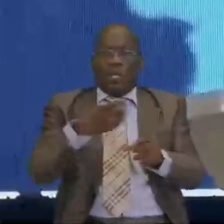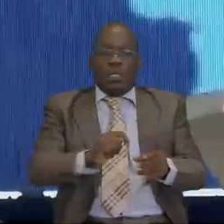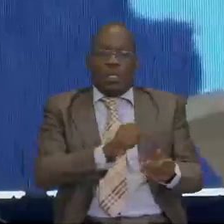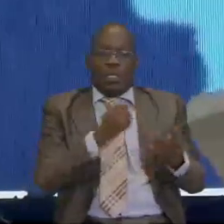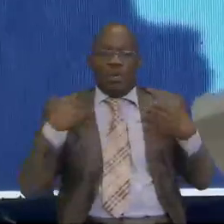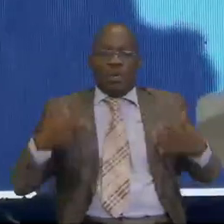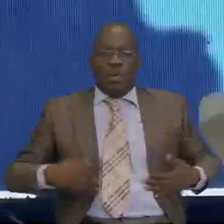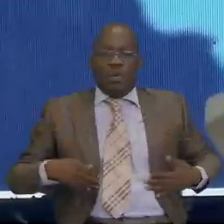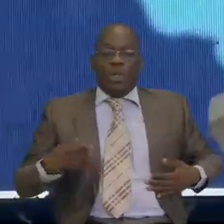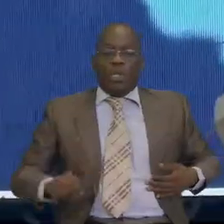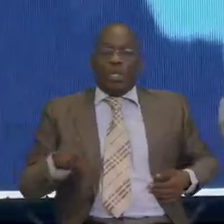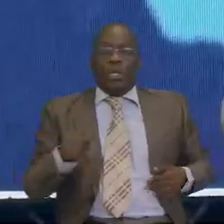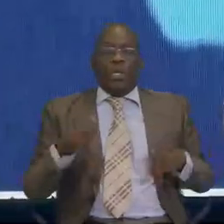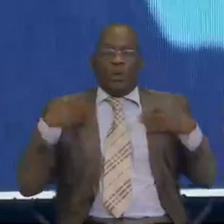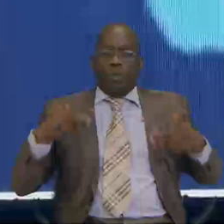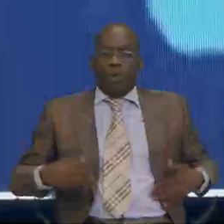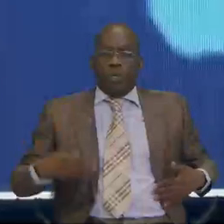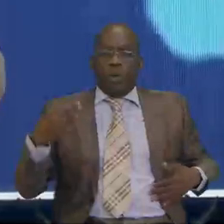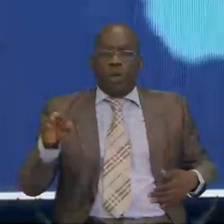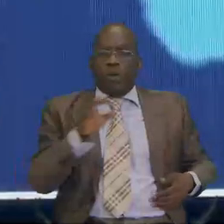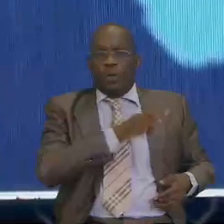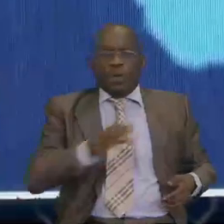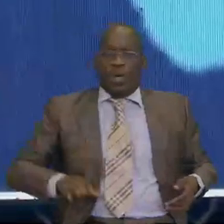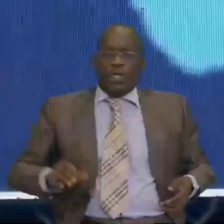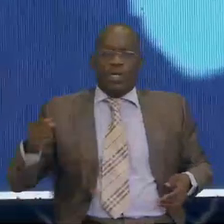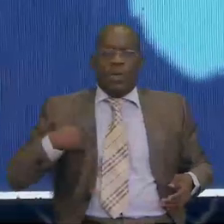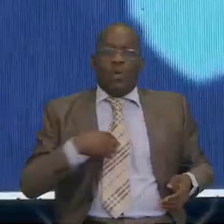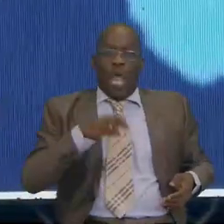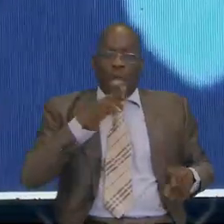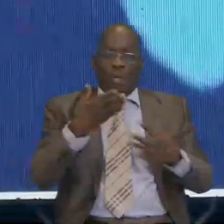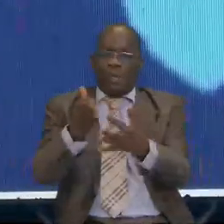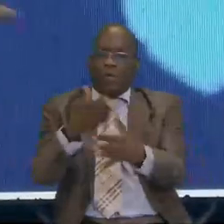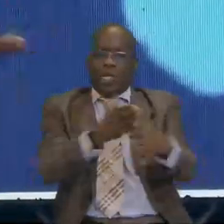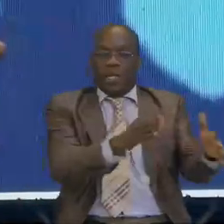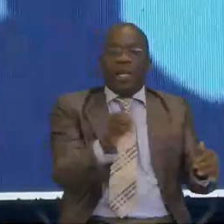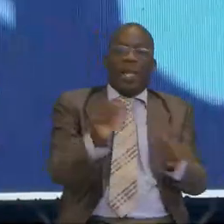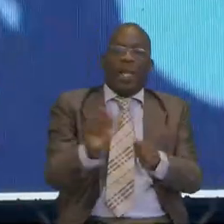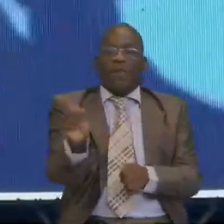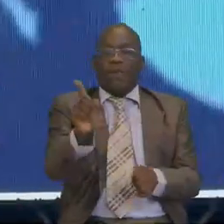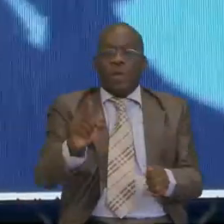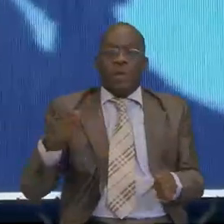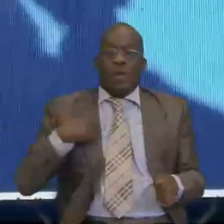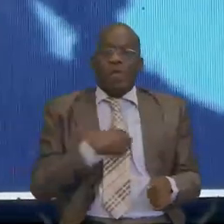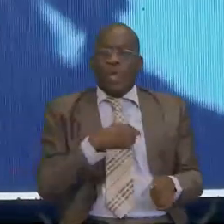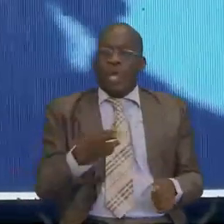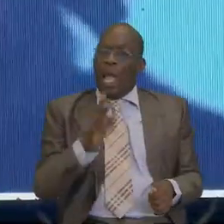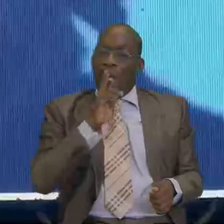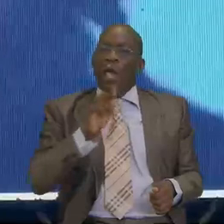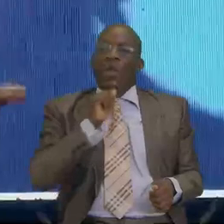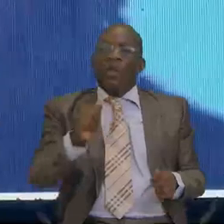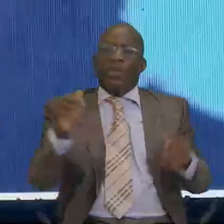le corps de Christ. Nous sommes divisés par-ci, par-là. Nous ne pouvons pas être